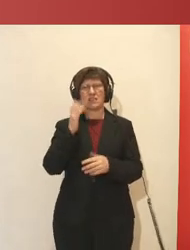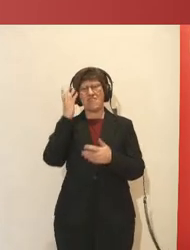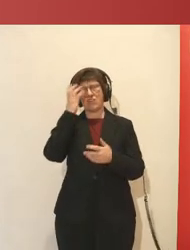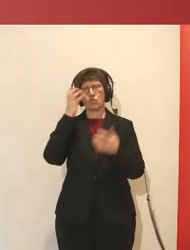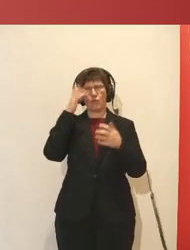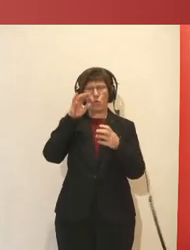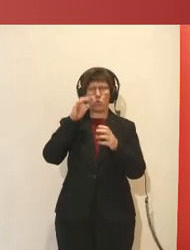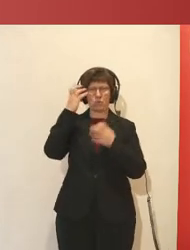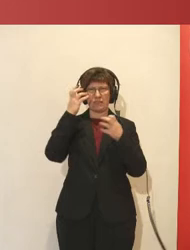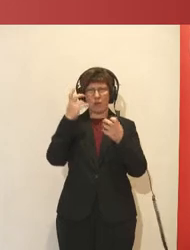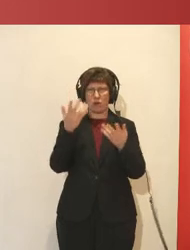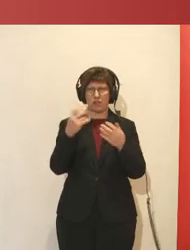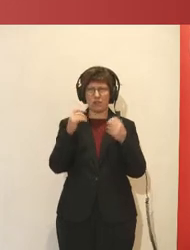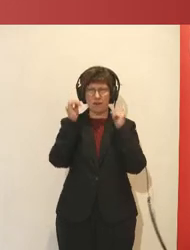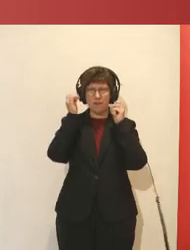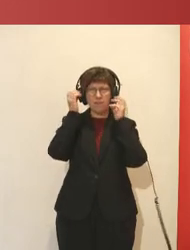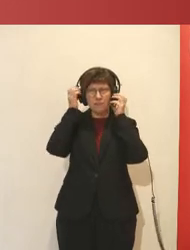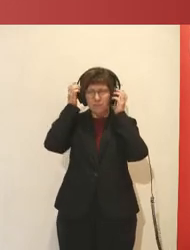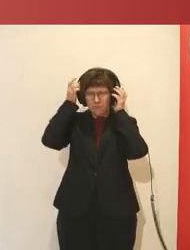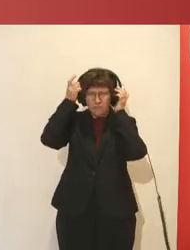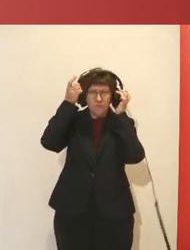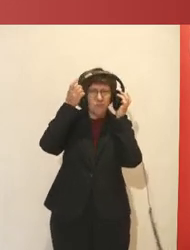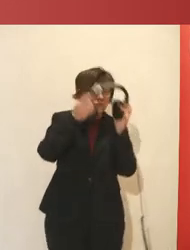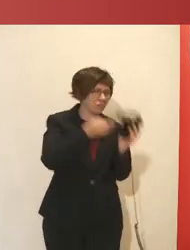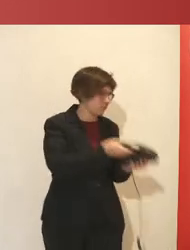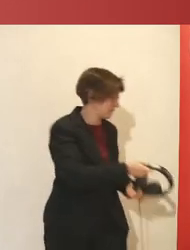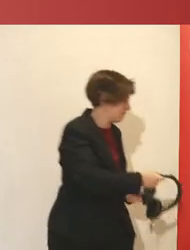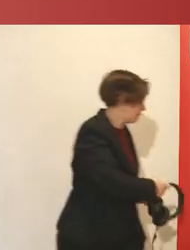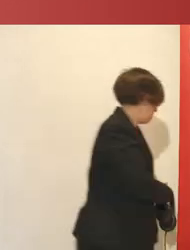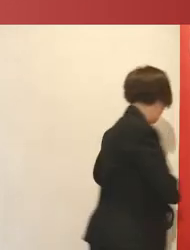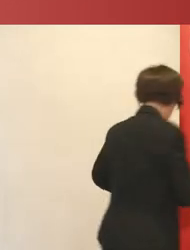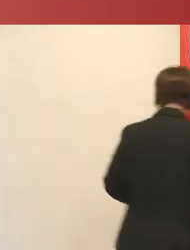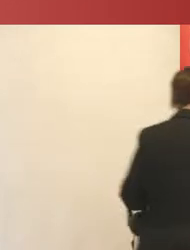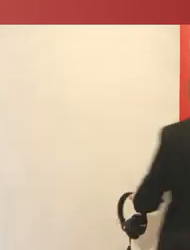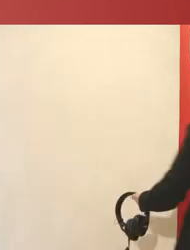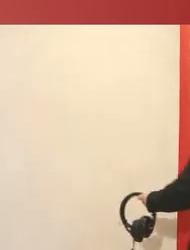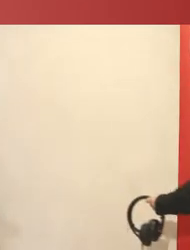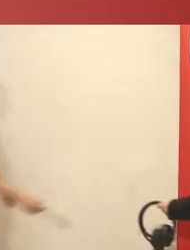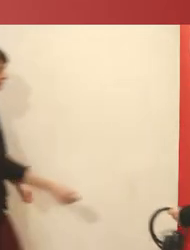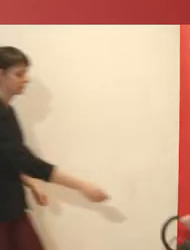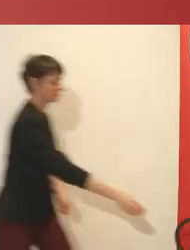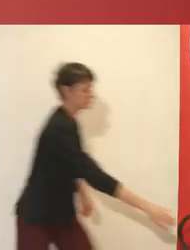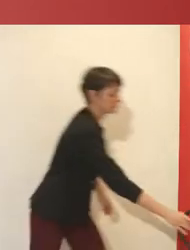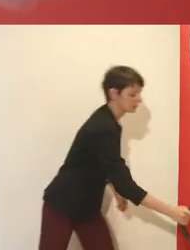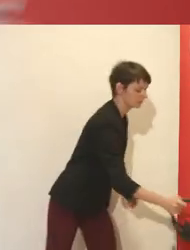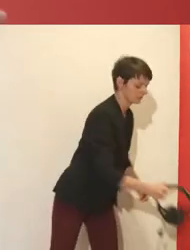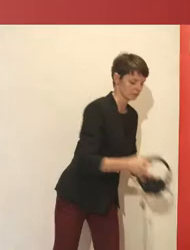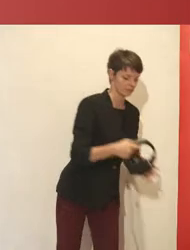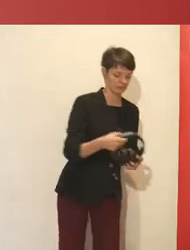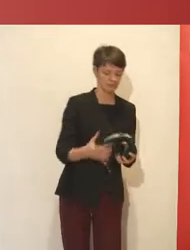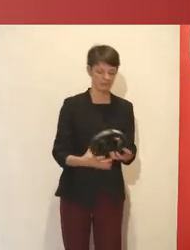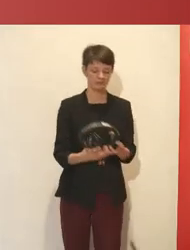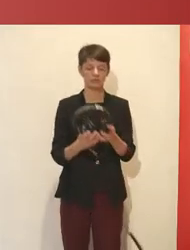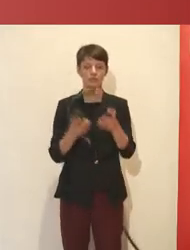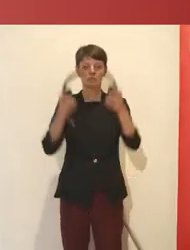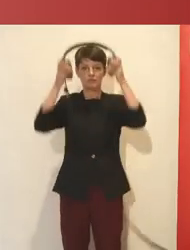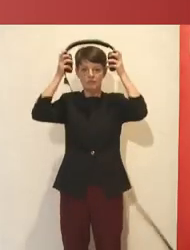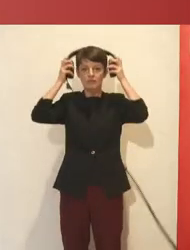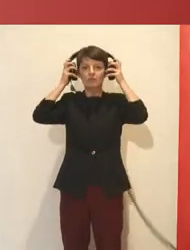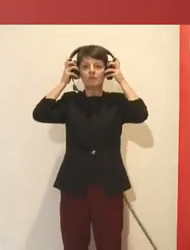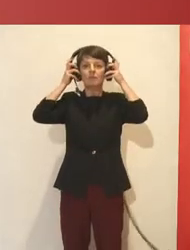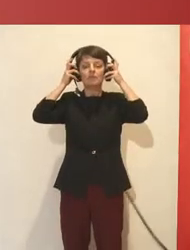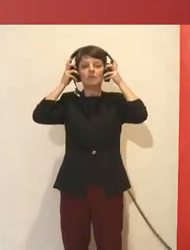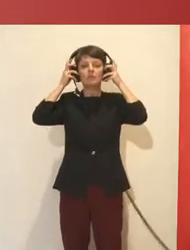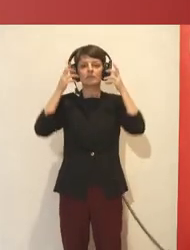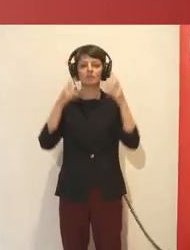rinnen und theoretiker und wir machen jetzt hier gleich wieder weiter mit dem session block 2 also es gibt wieder zwei